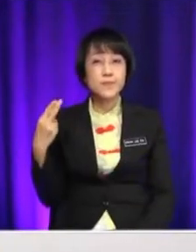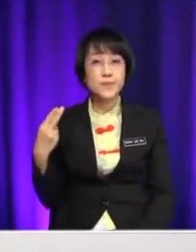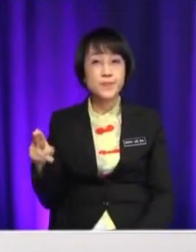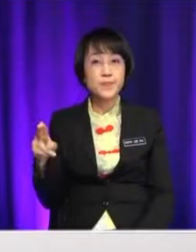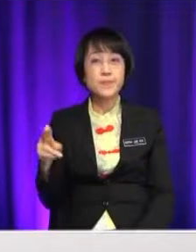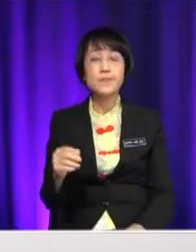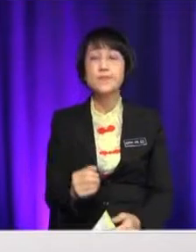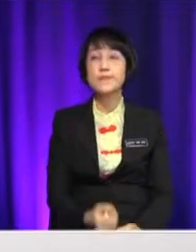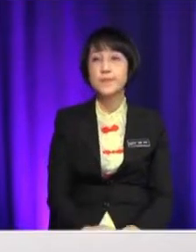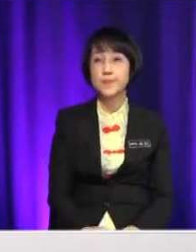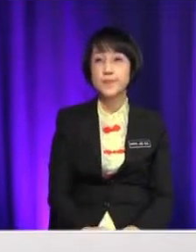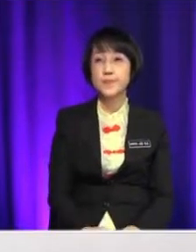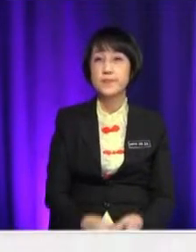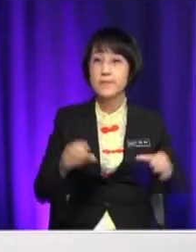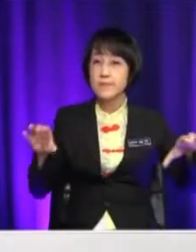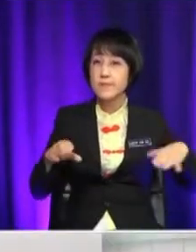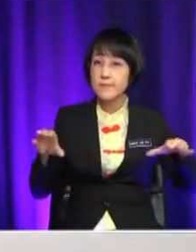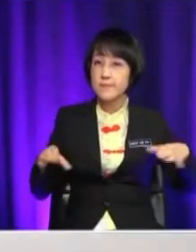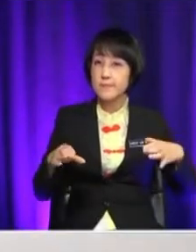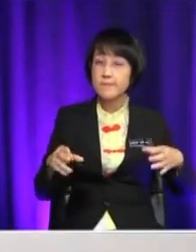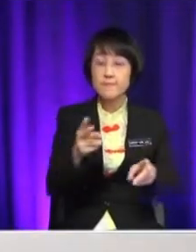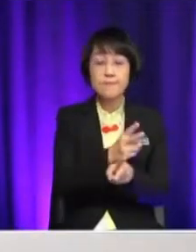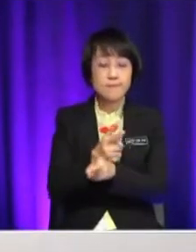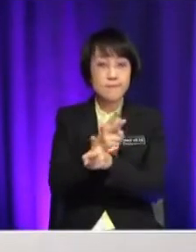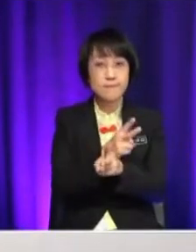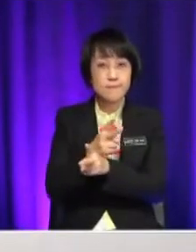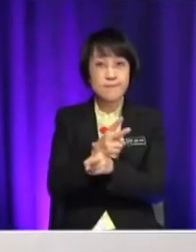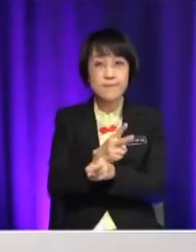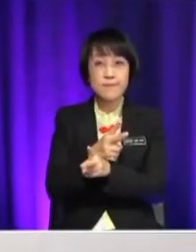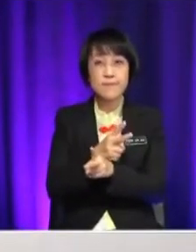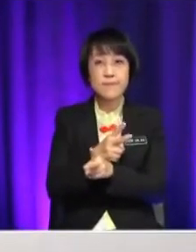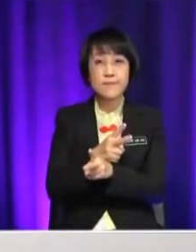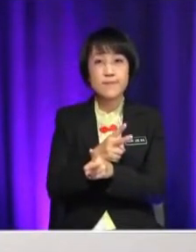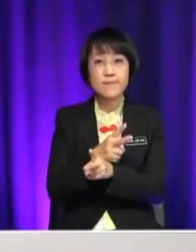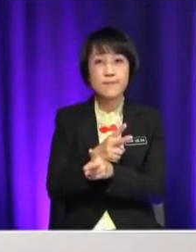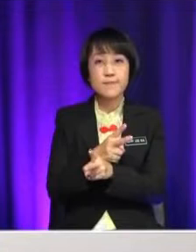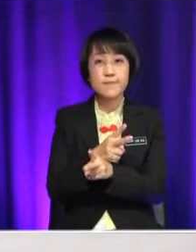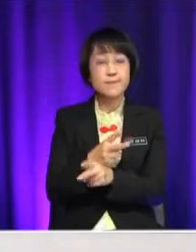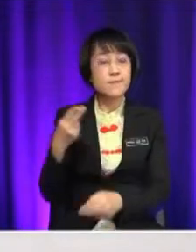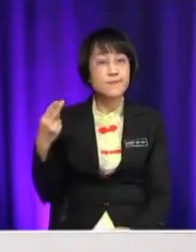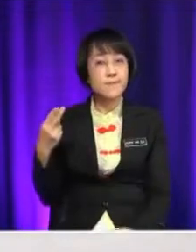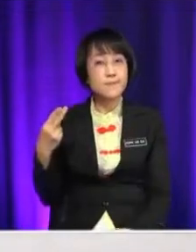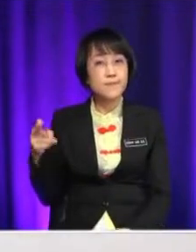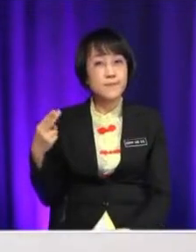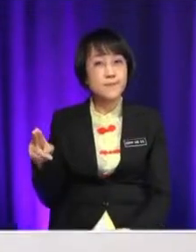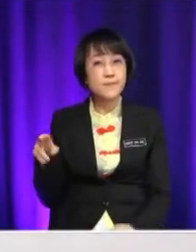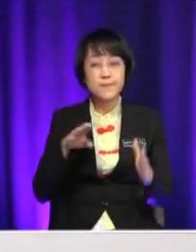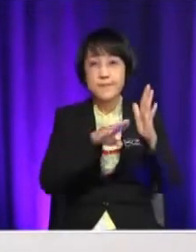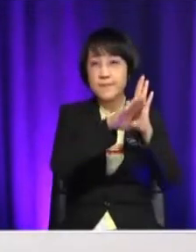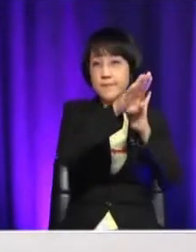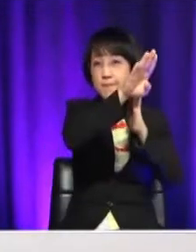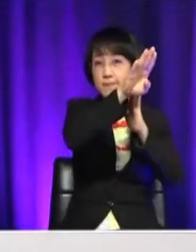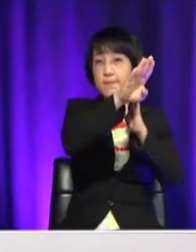demikian kerana amalan hijau dalam industri perhotelan menjadi tunjang perkembangan sektor pelancongan.